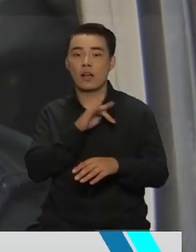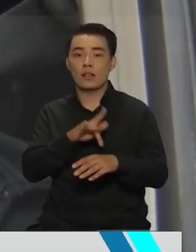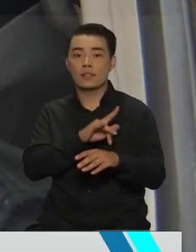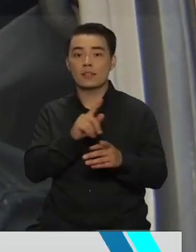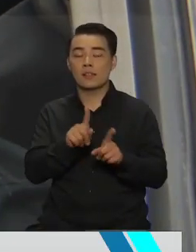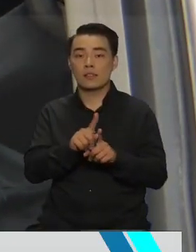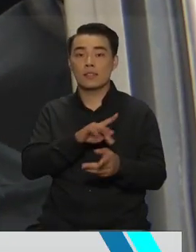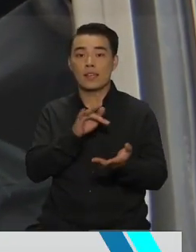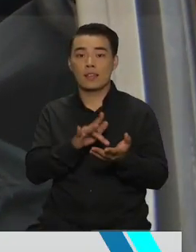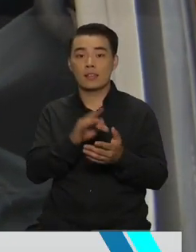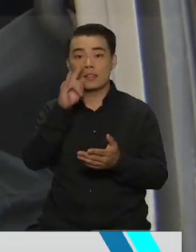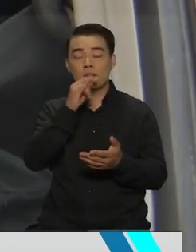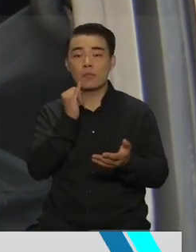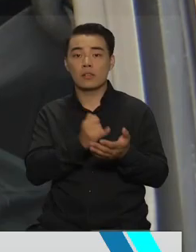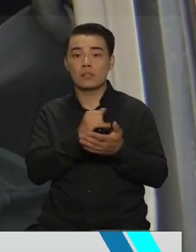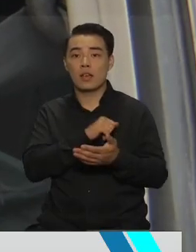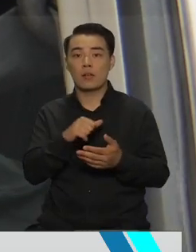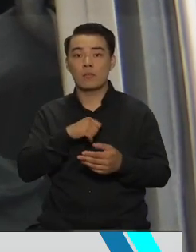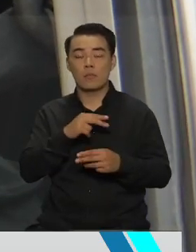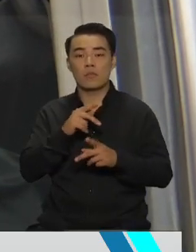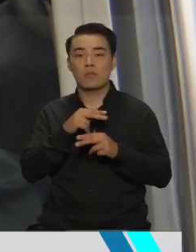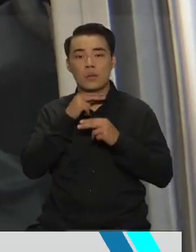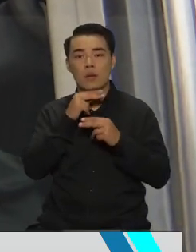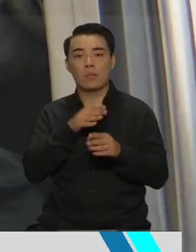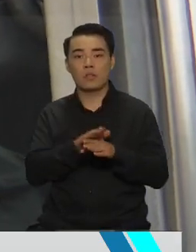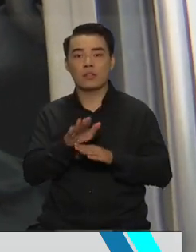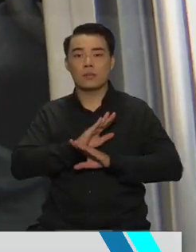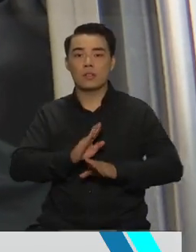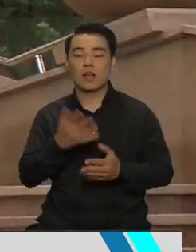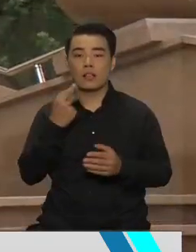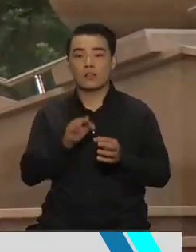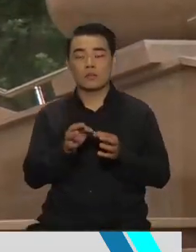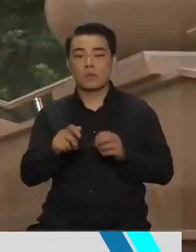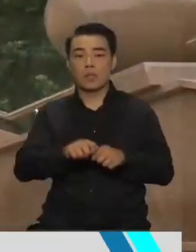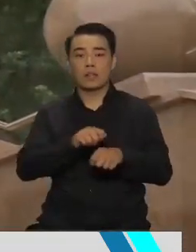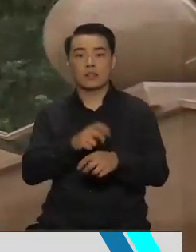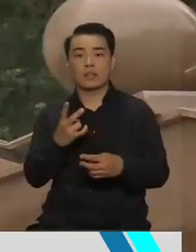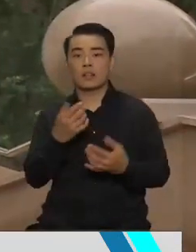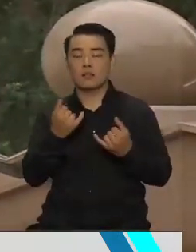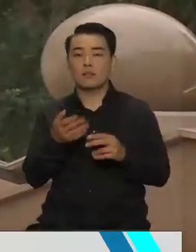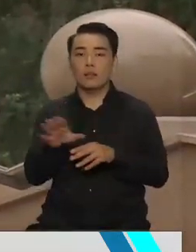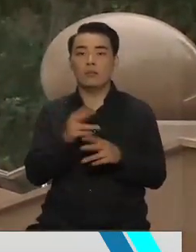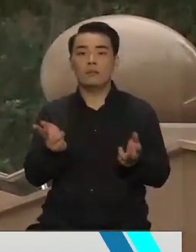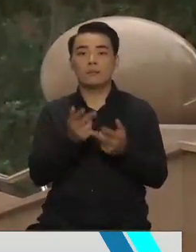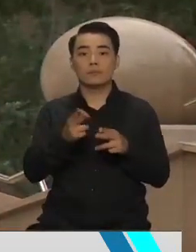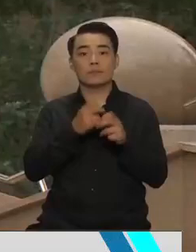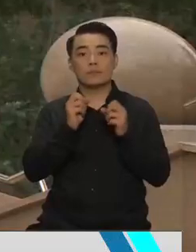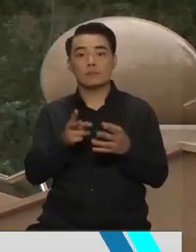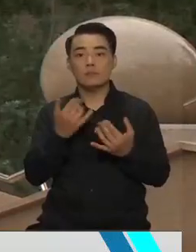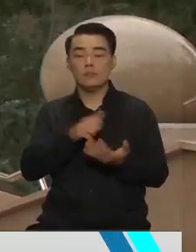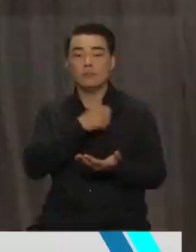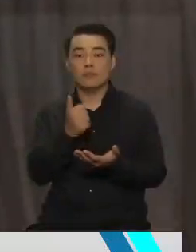ортасында орналасқан заправкілерге мен көңілім толмайды. Аушақ болған дұрыс. Өртке қарсы қызмет комитетінің бас маманы